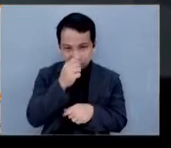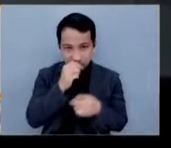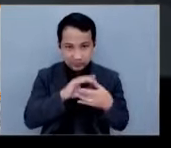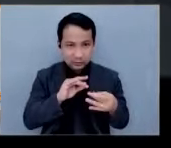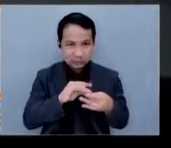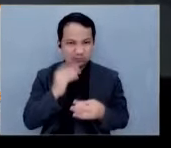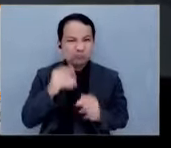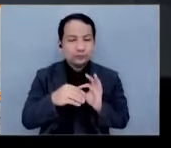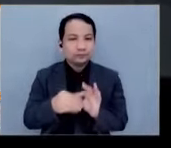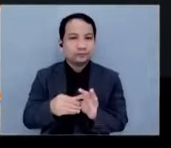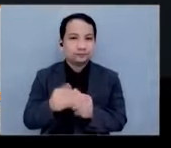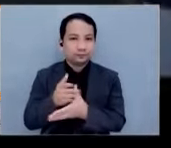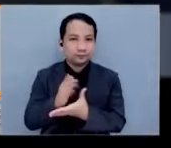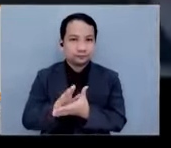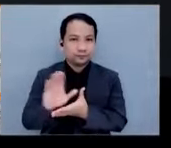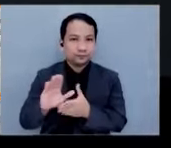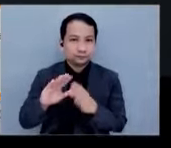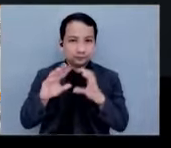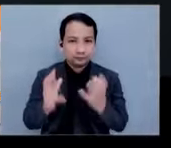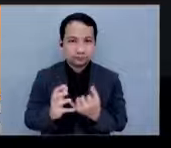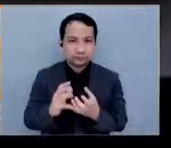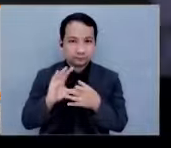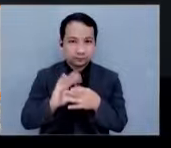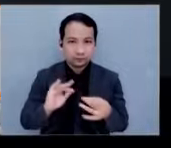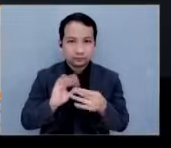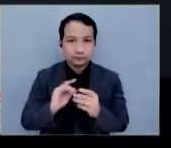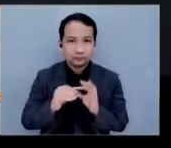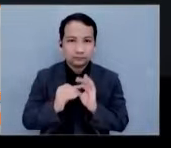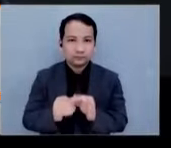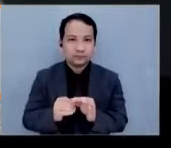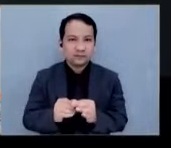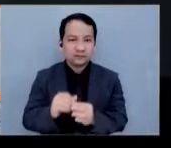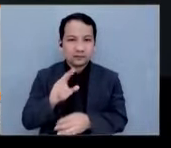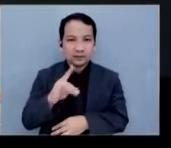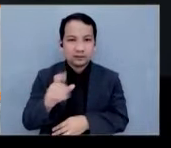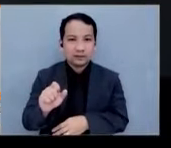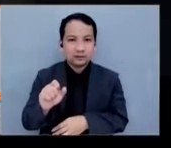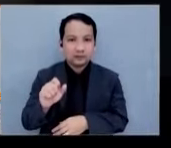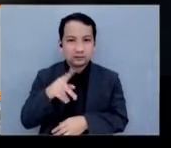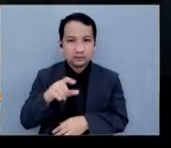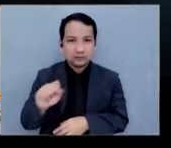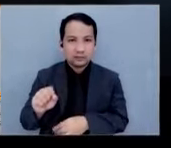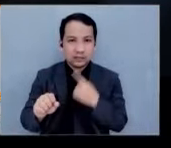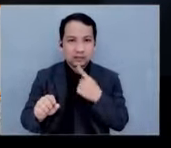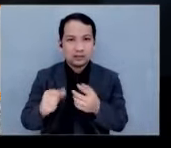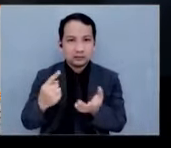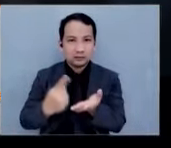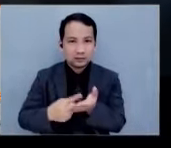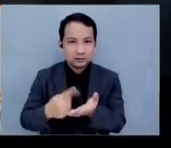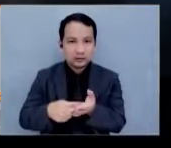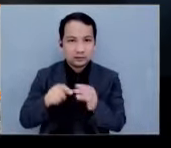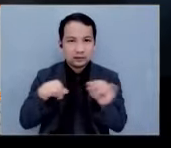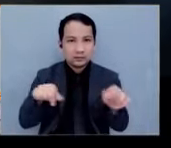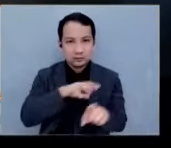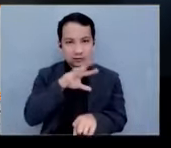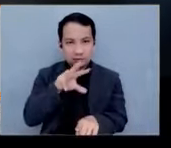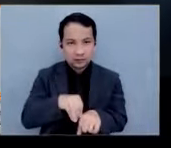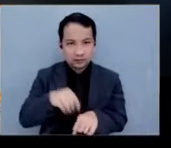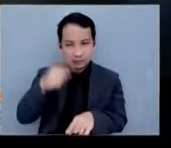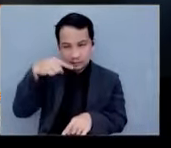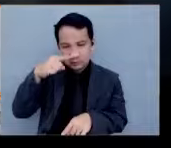ba ibahagi sa buong mundo ang kwento ng Under Parallel Skies na tatalakay sa parehong kultura ng mga Thai